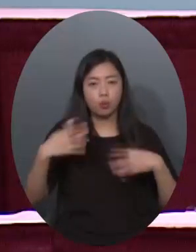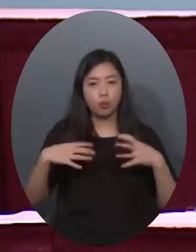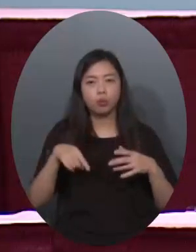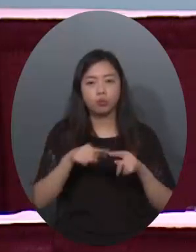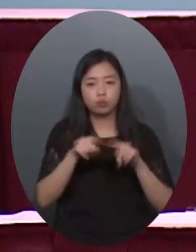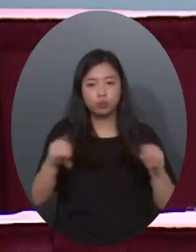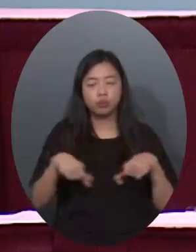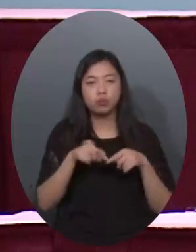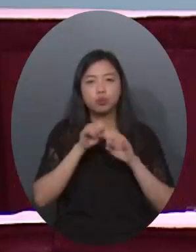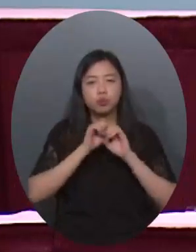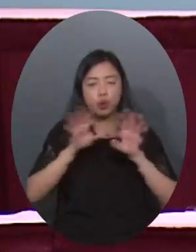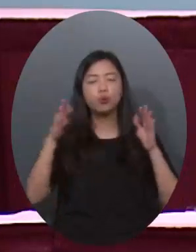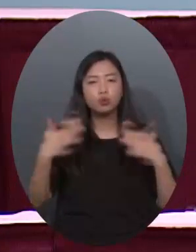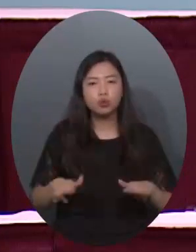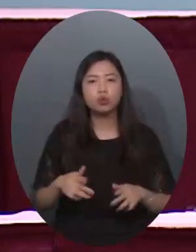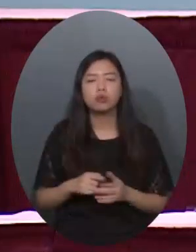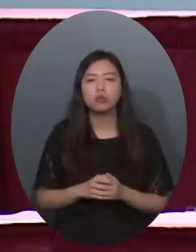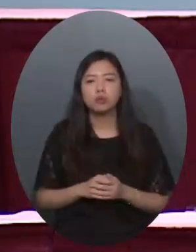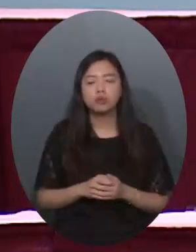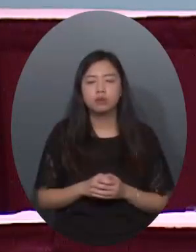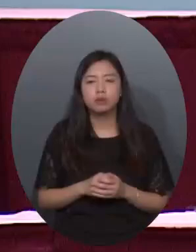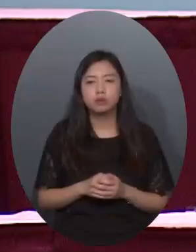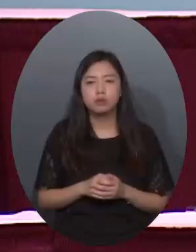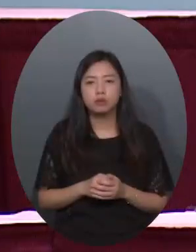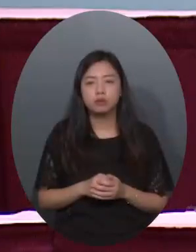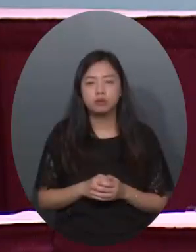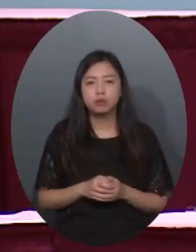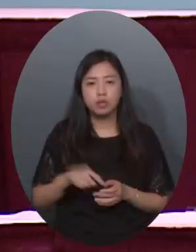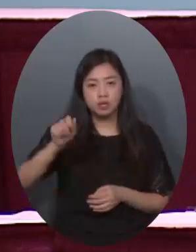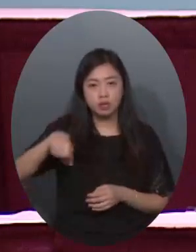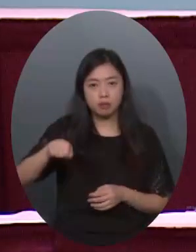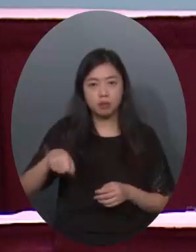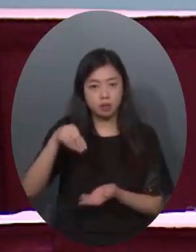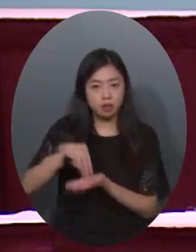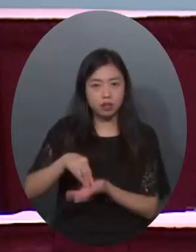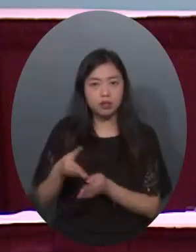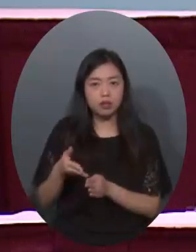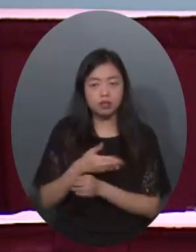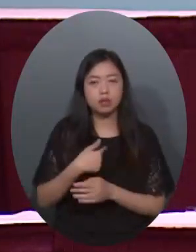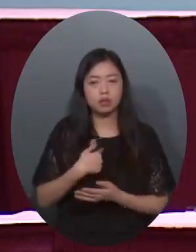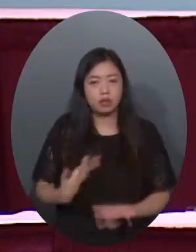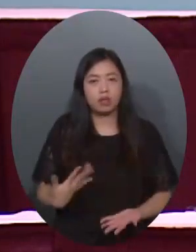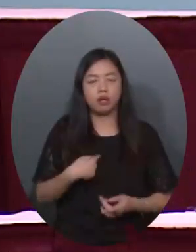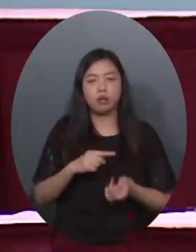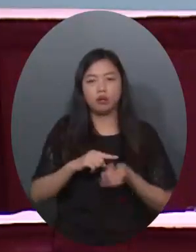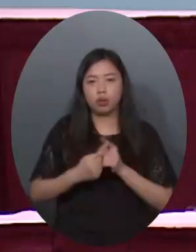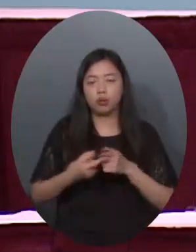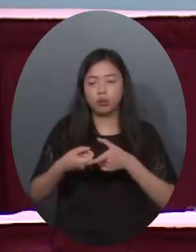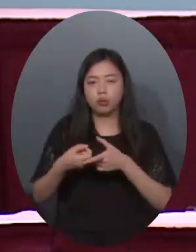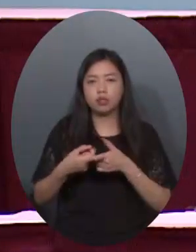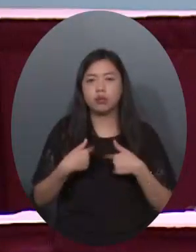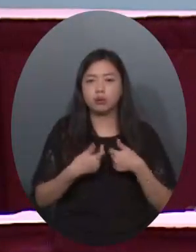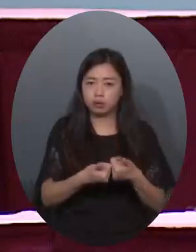已宣讀。在審議決議案前，我在此代表公司感